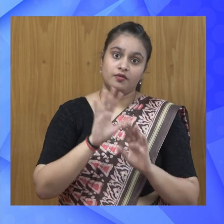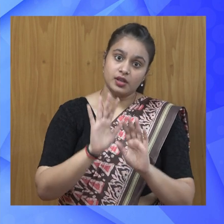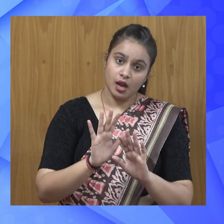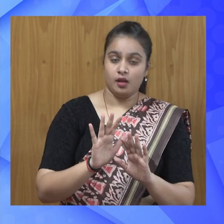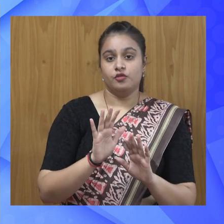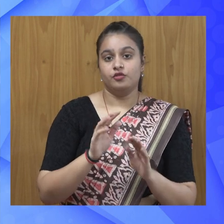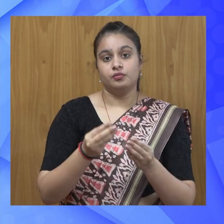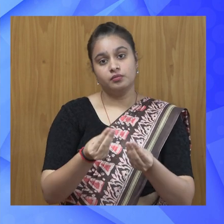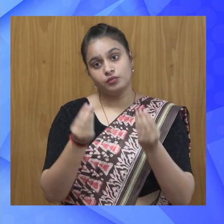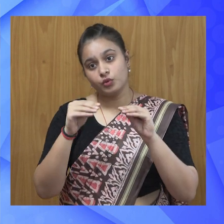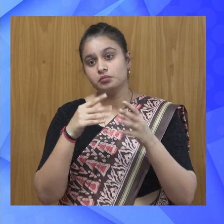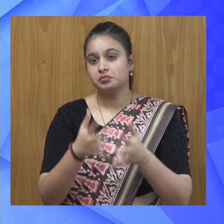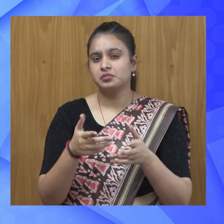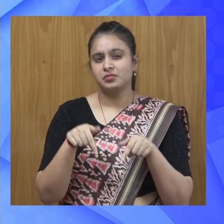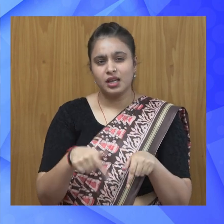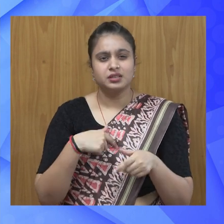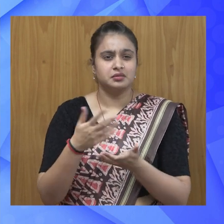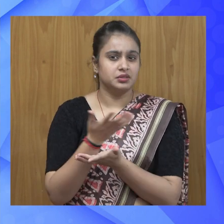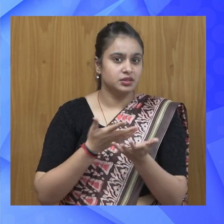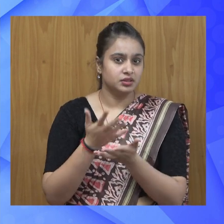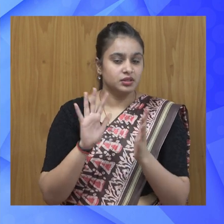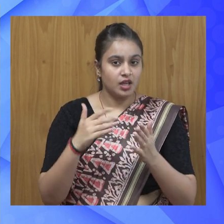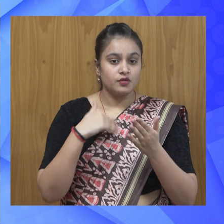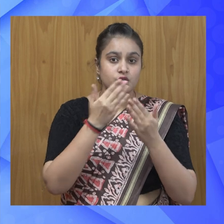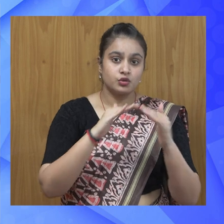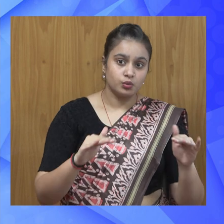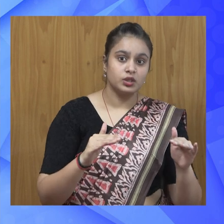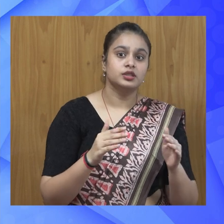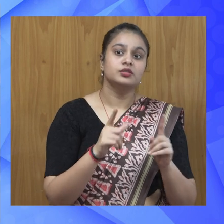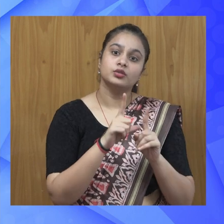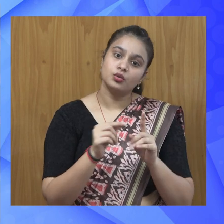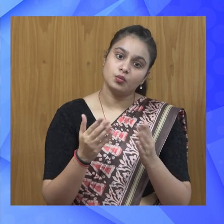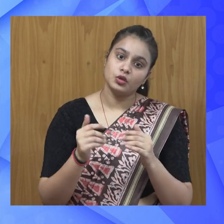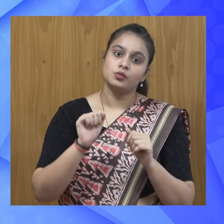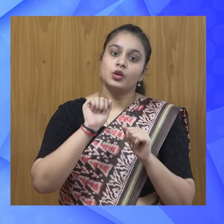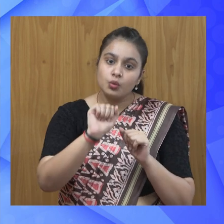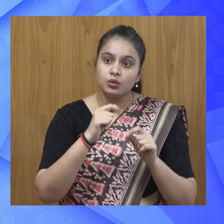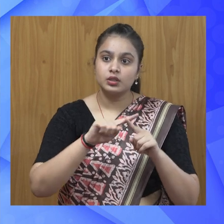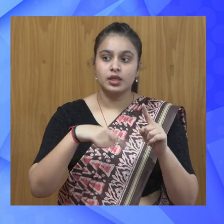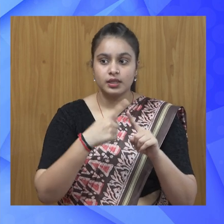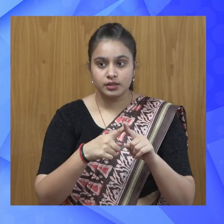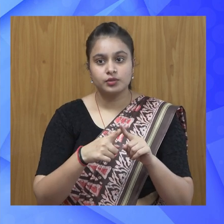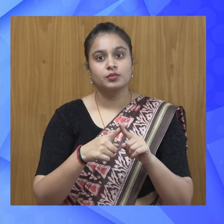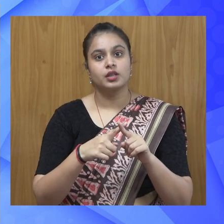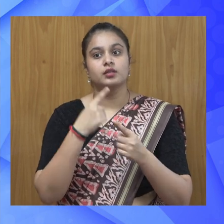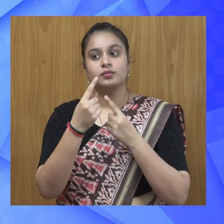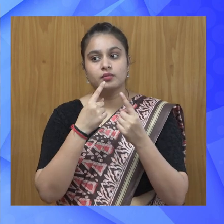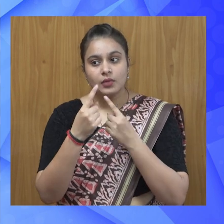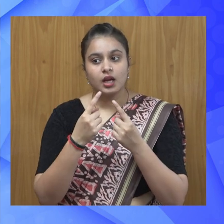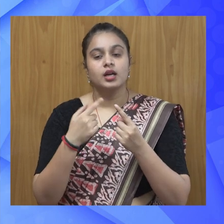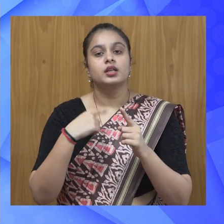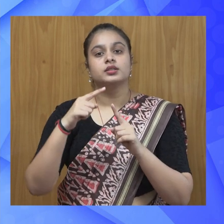आजकल इसमें बहुत चर्चा होती है, तो बच्चों में भी ये कर सकते हैं अपने एक्सपर्ट से बात करके, और अलग